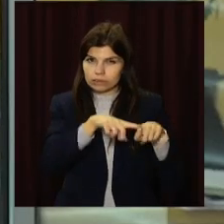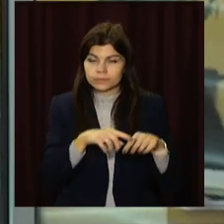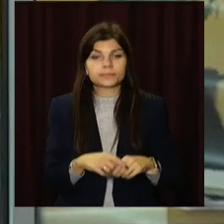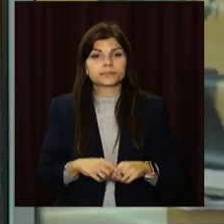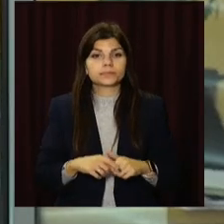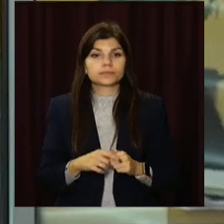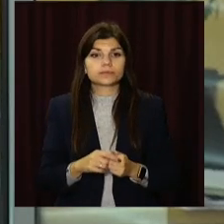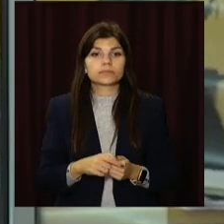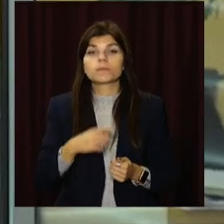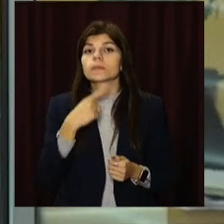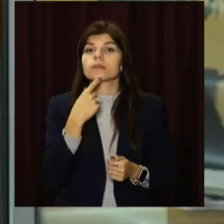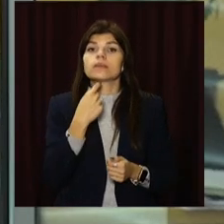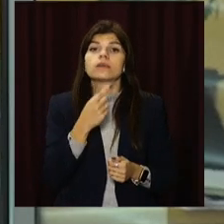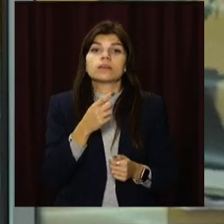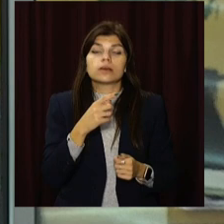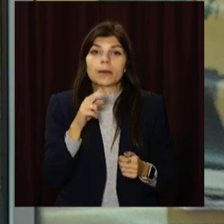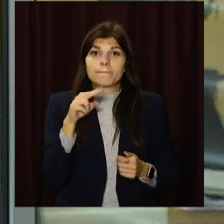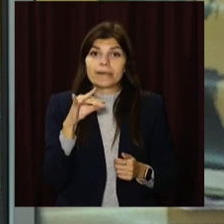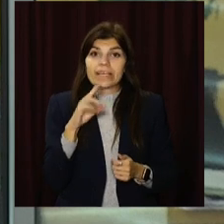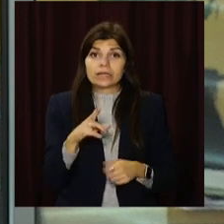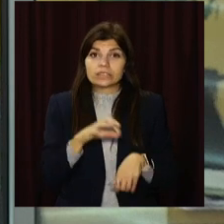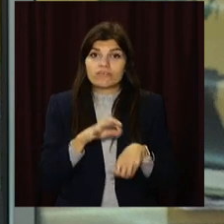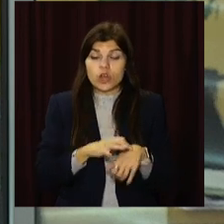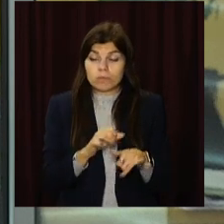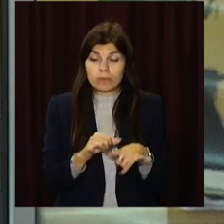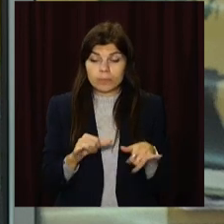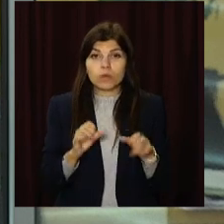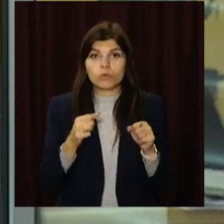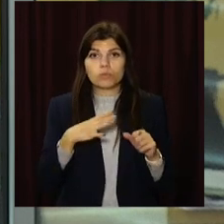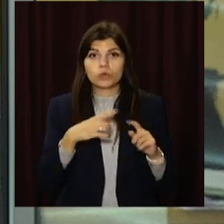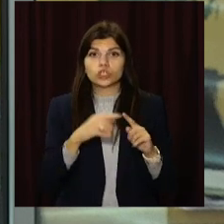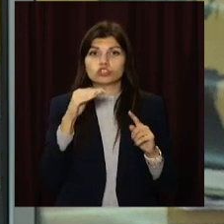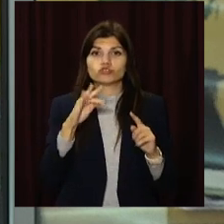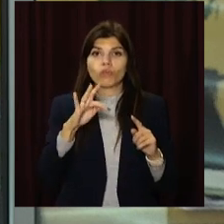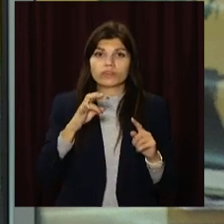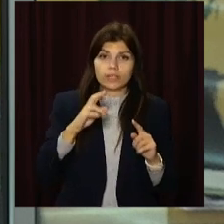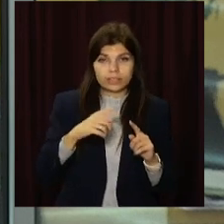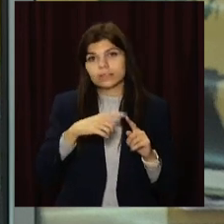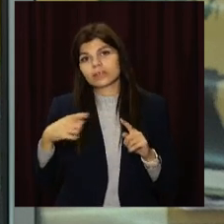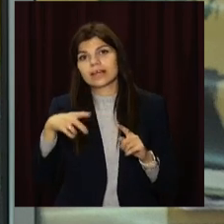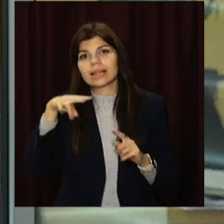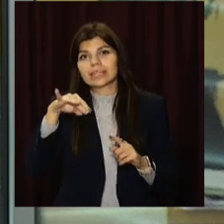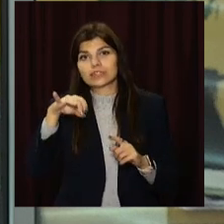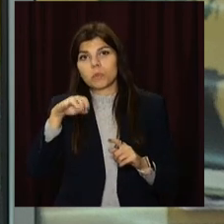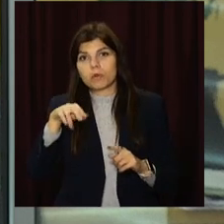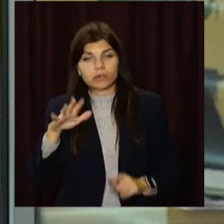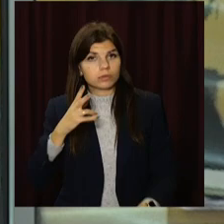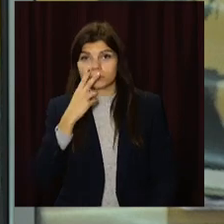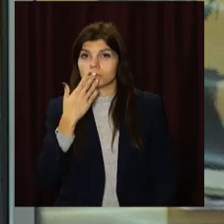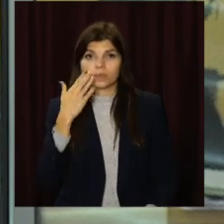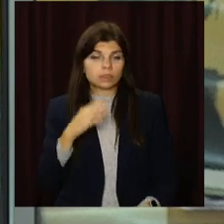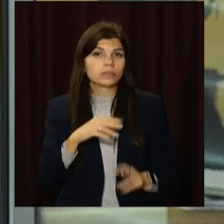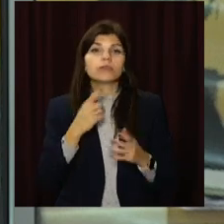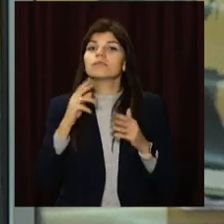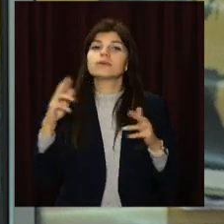Грипу, пандемію коронавірусу. Пік захворюваності може припасти на жовтень-листопад, прогнозують у Центрі громадського здоров'я України.